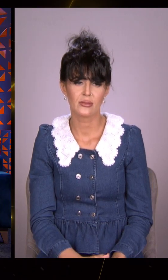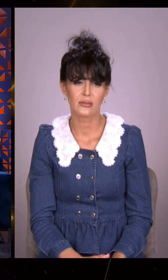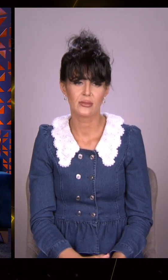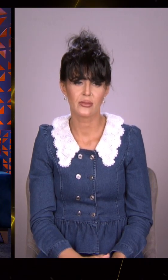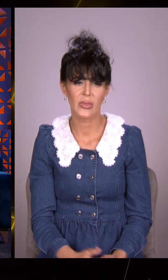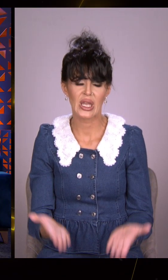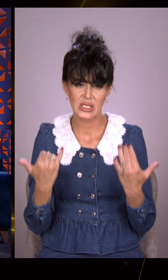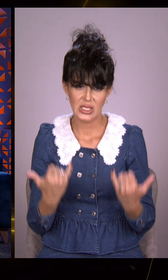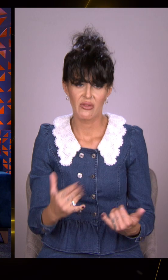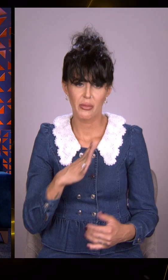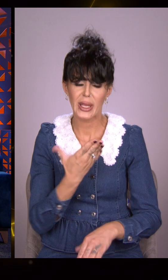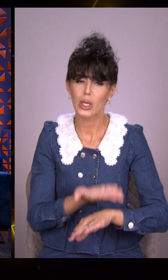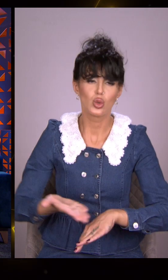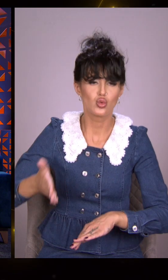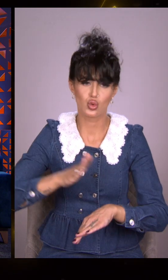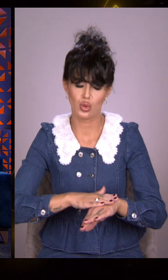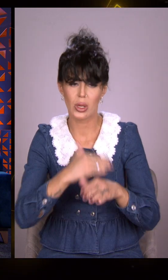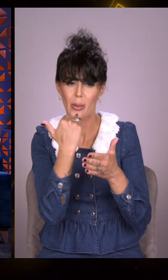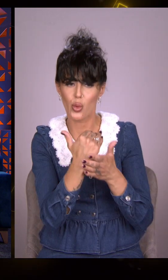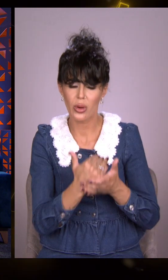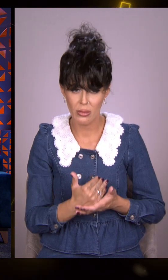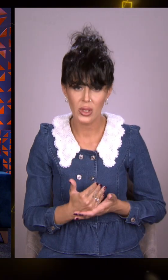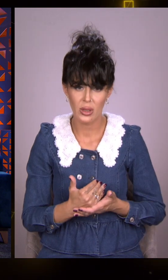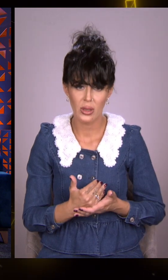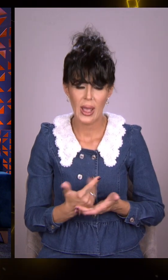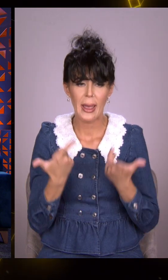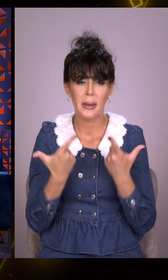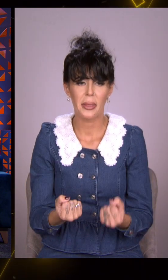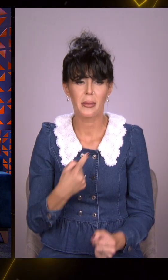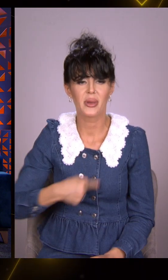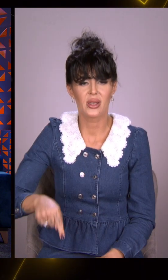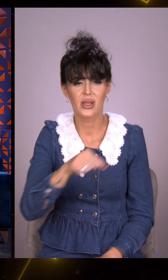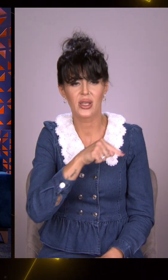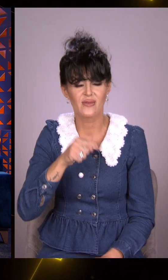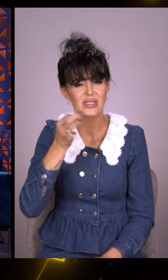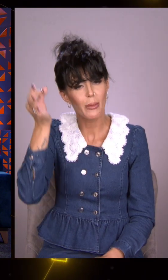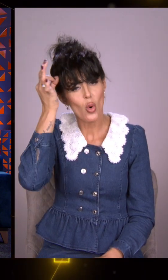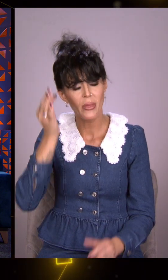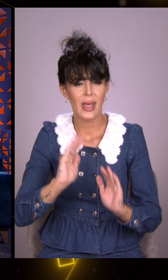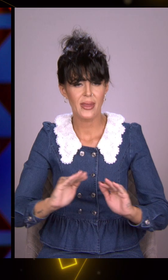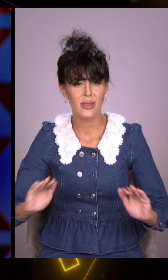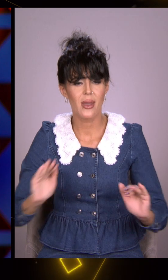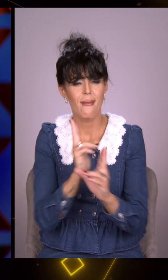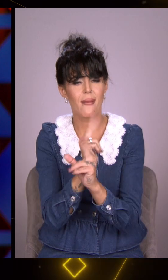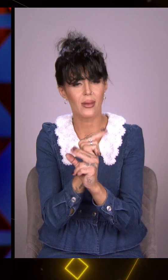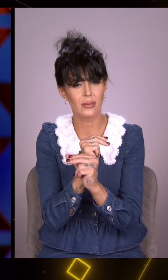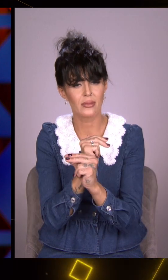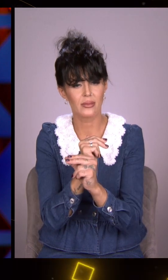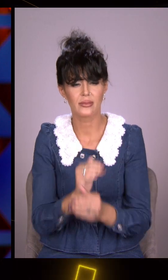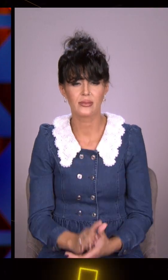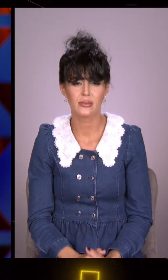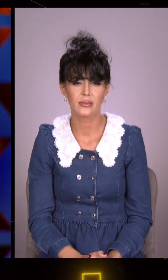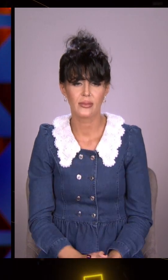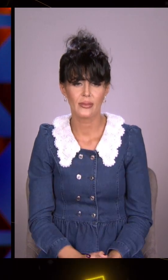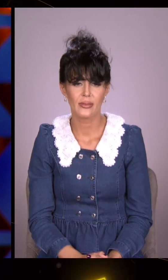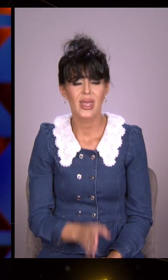тяжка програма, де ми згадували дітей янголів. Пані